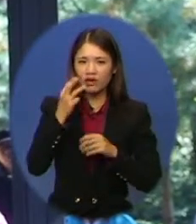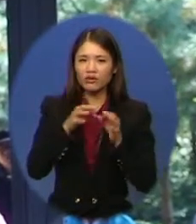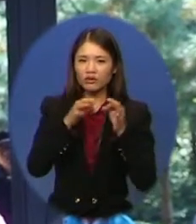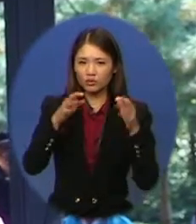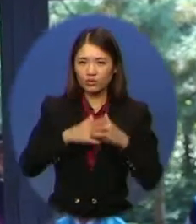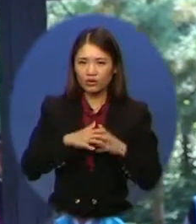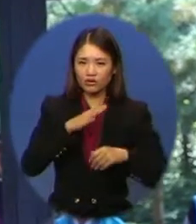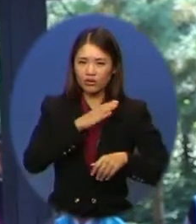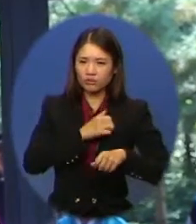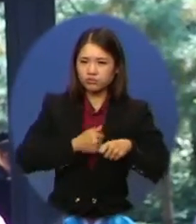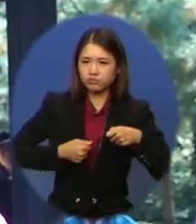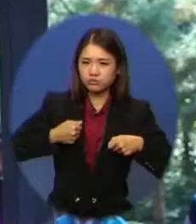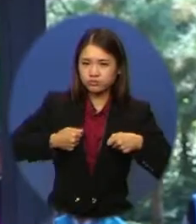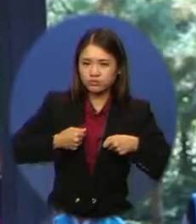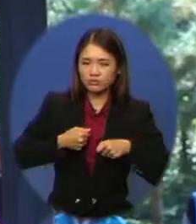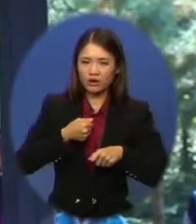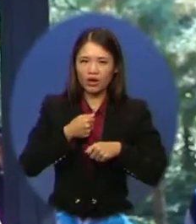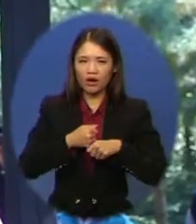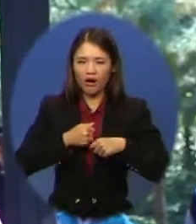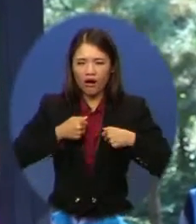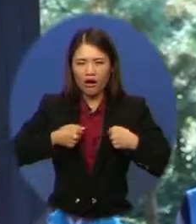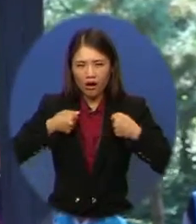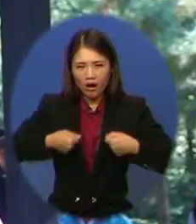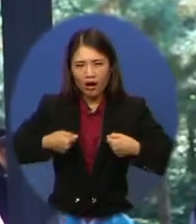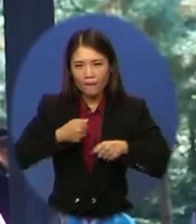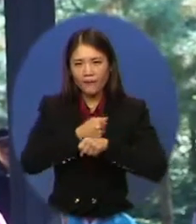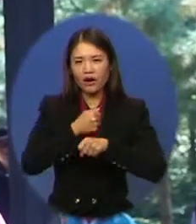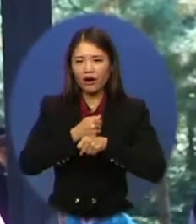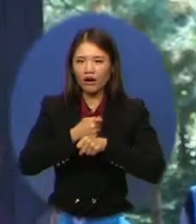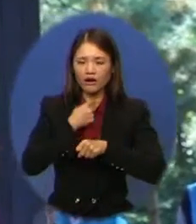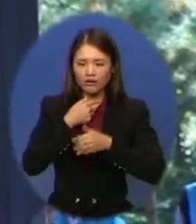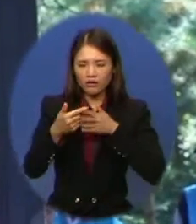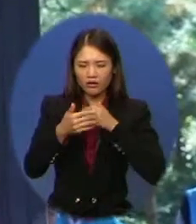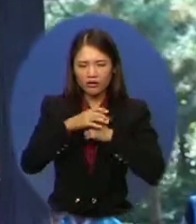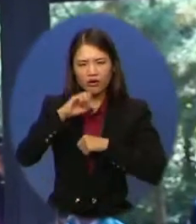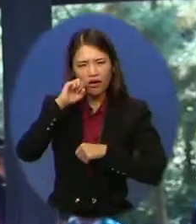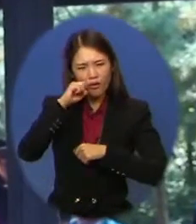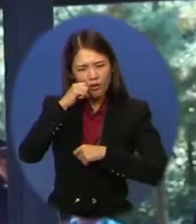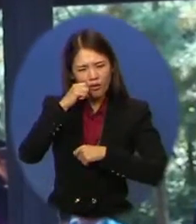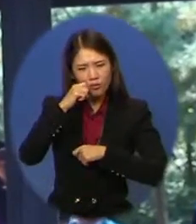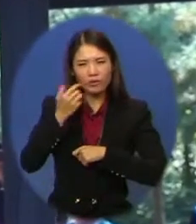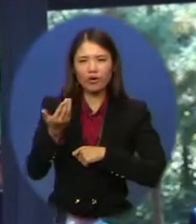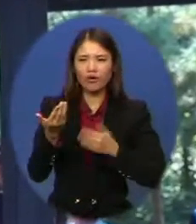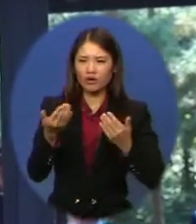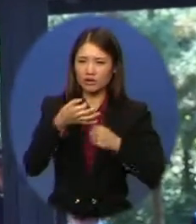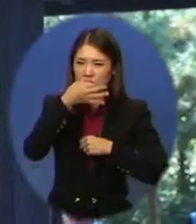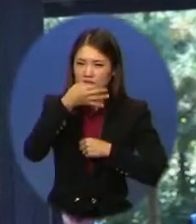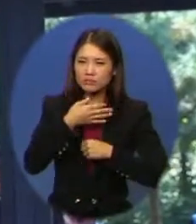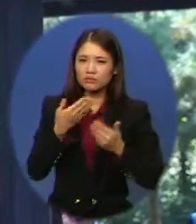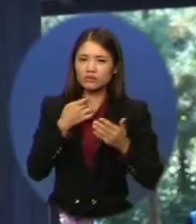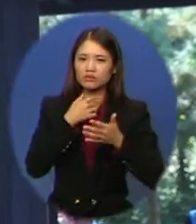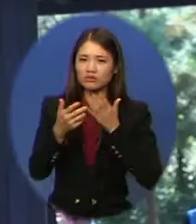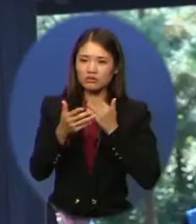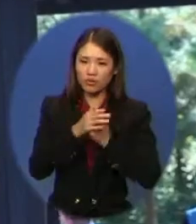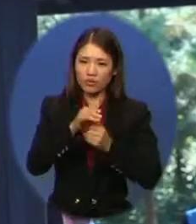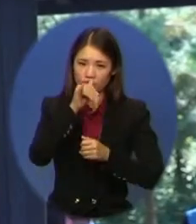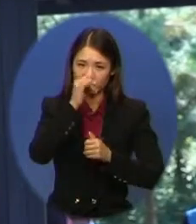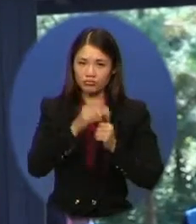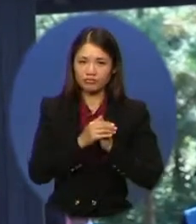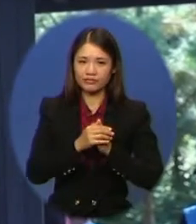다녀봤어요. 그게 얼마나 어려운 일인지 직접 겪어보지 않으면 모릅니다. 그래서 때로 뭐